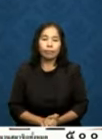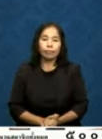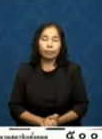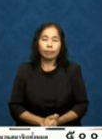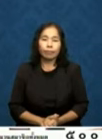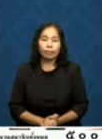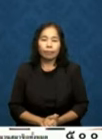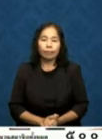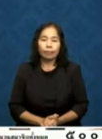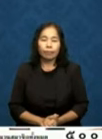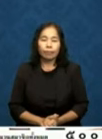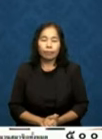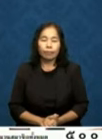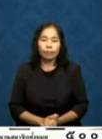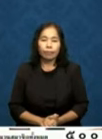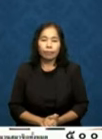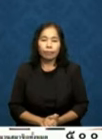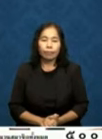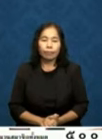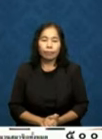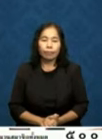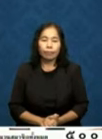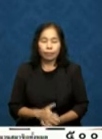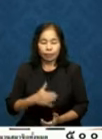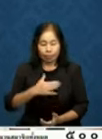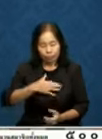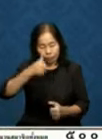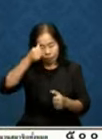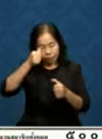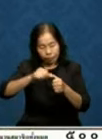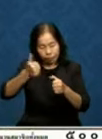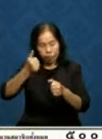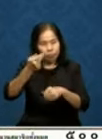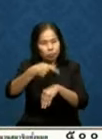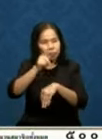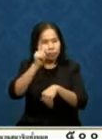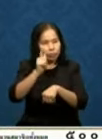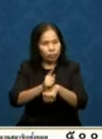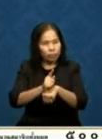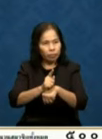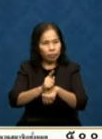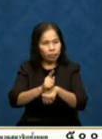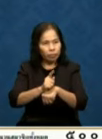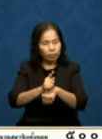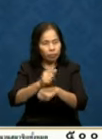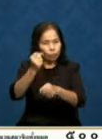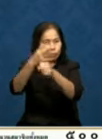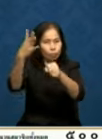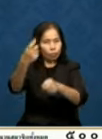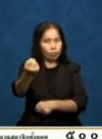ท่านประธานครับผมจำได้ว่าท่านประธานแก่กว่าผม1 ปี